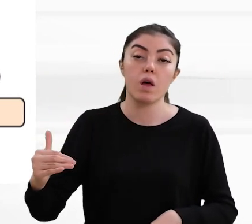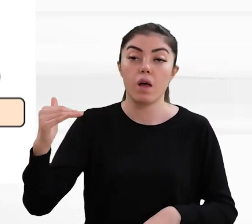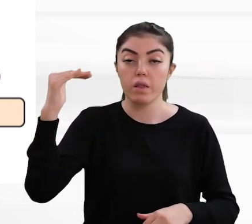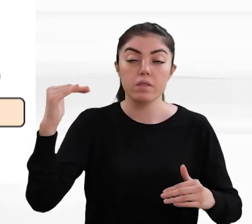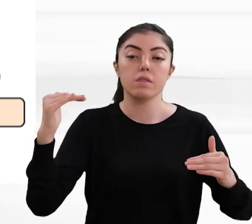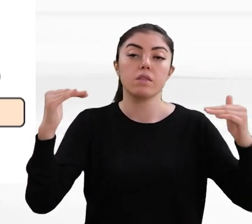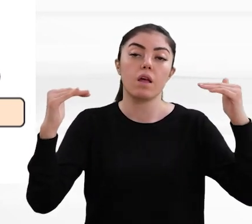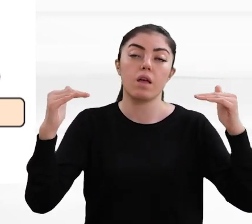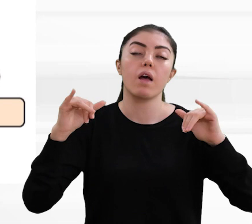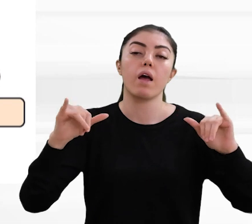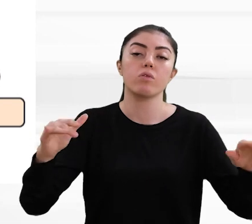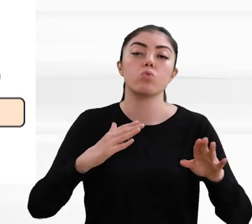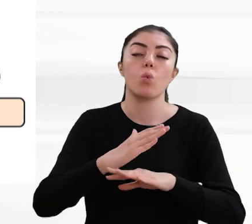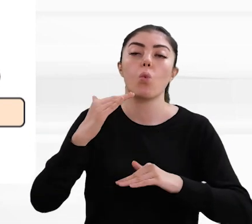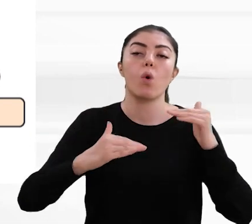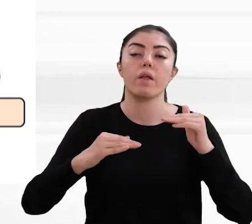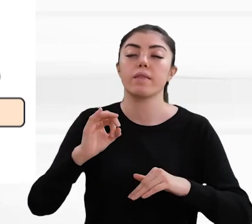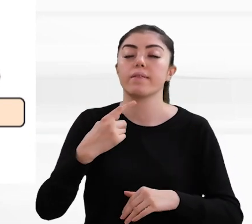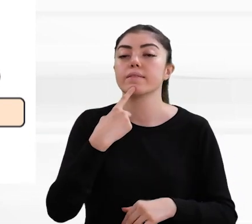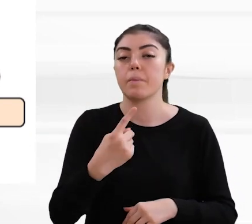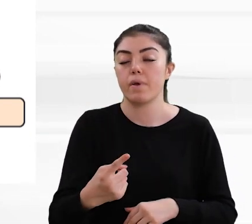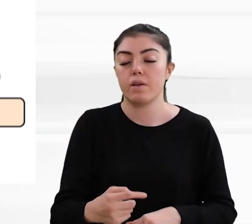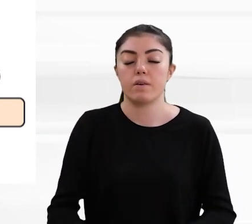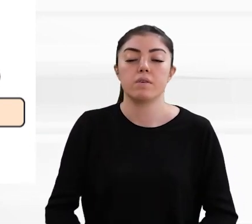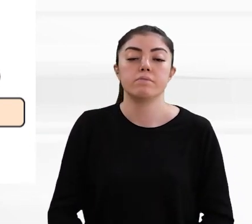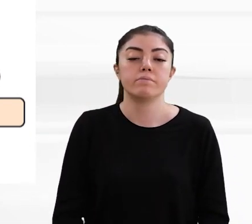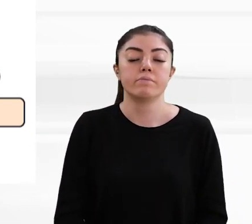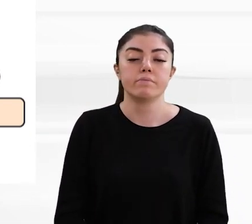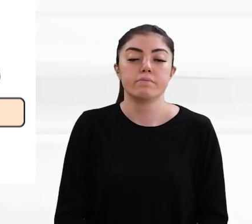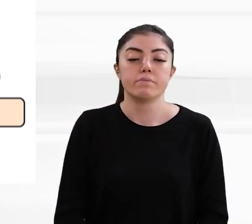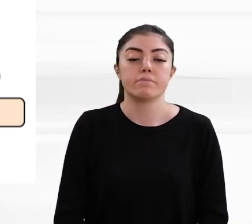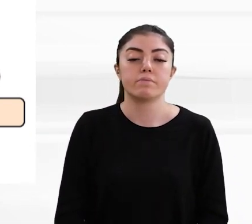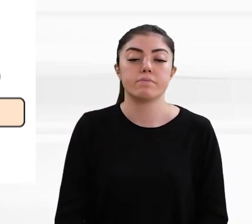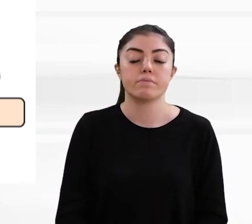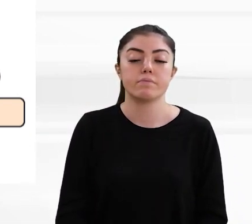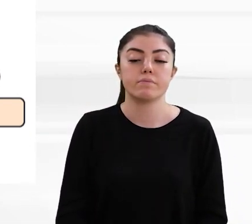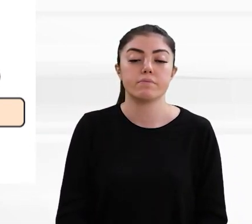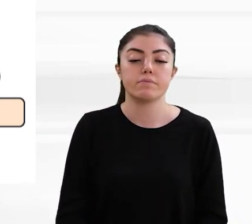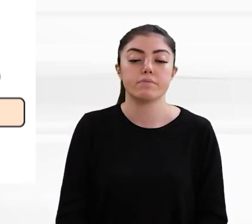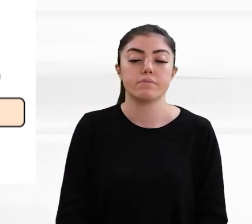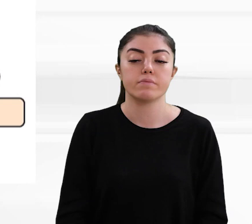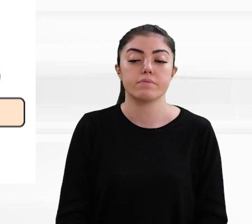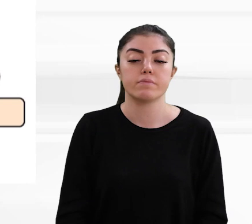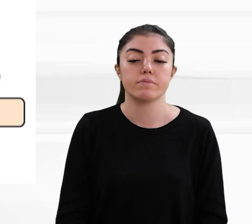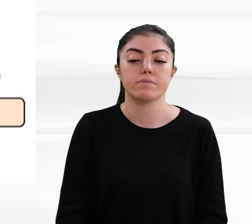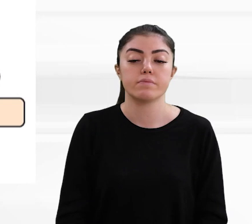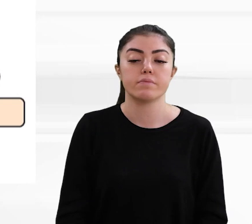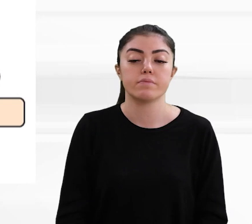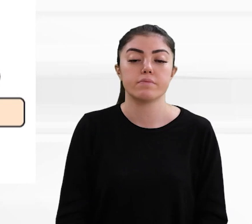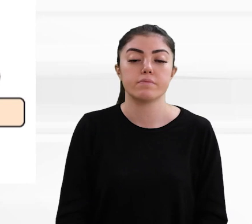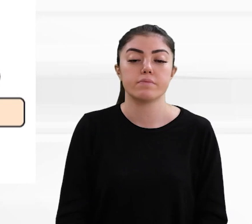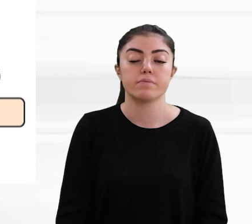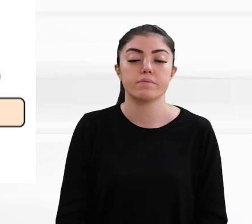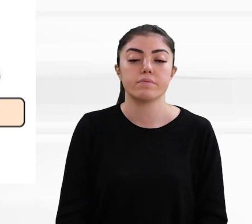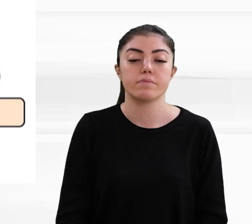kartın doğru orantılı kartına göre Bakın arkadaşlar ne gözle edeceğiz Biz bu canlının vücuttaki tuz derişimli